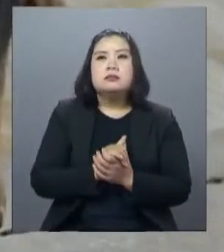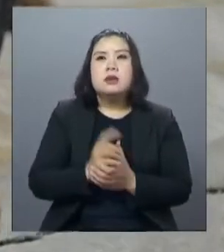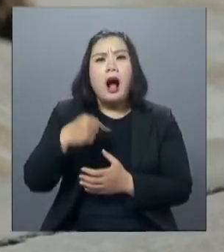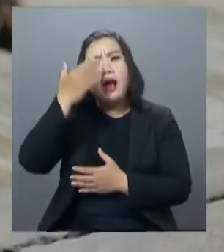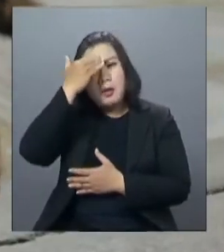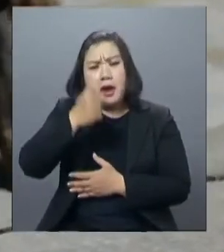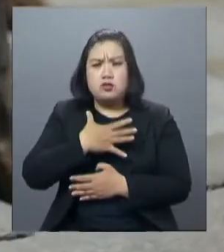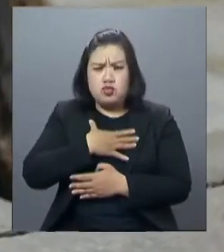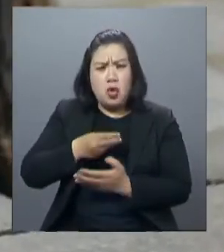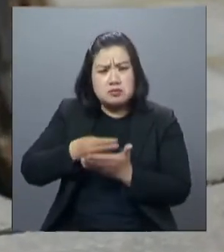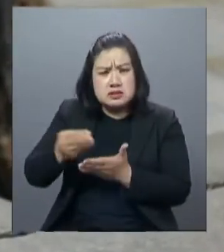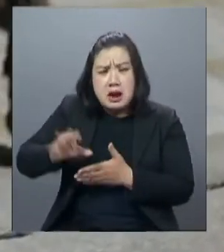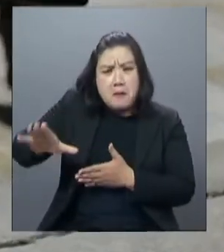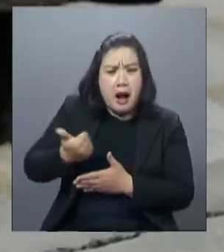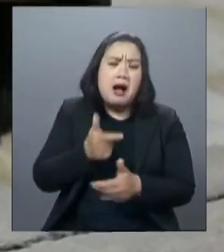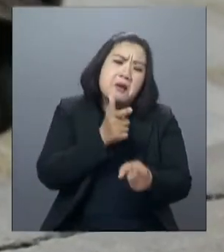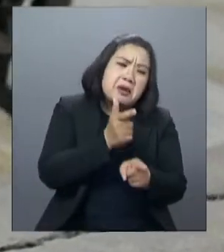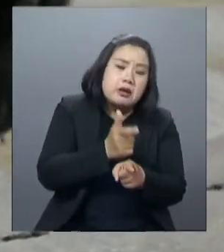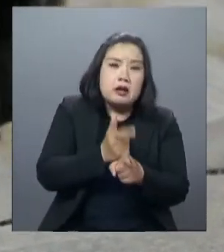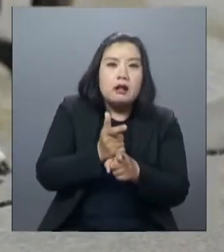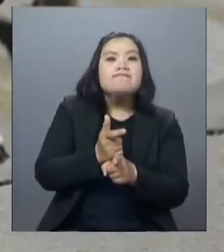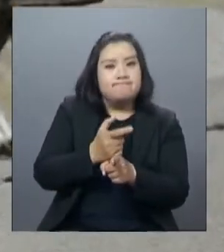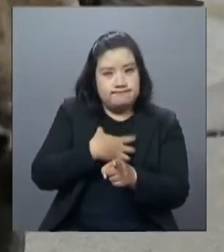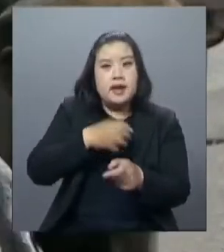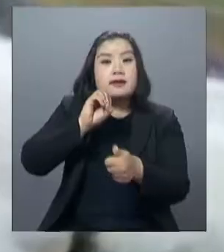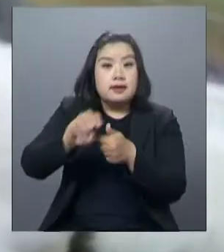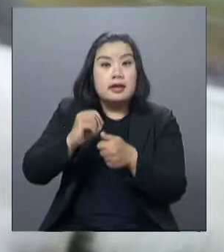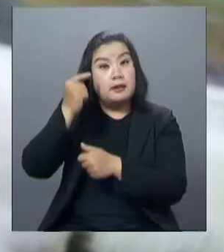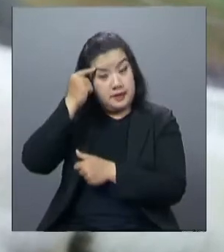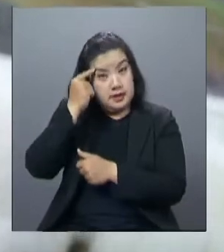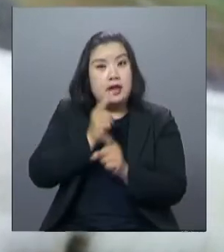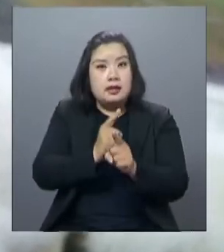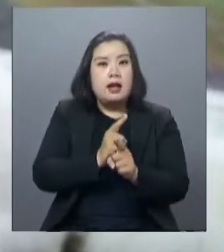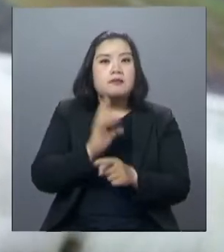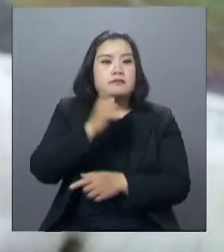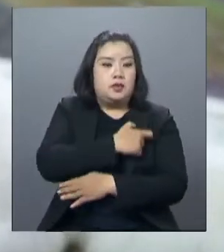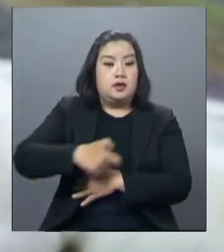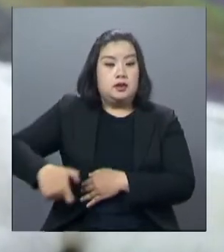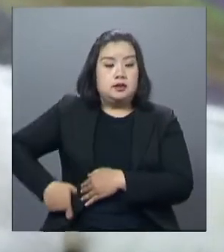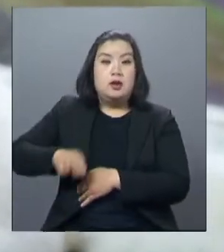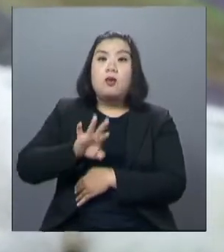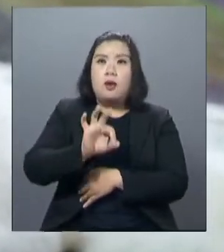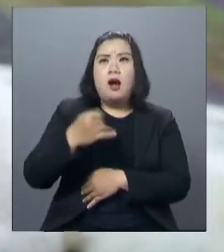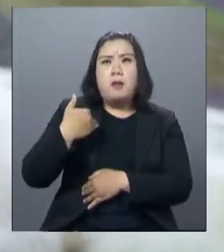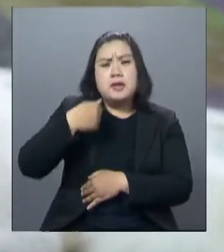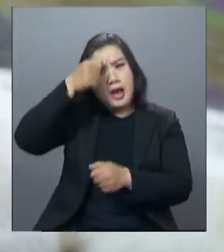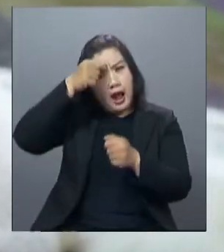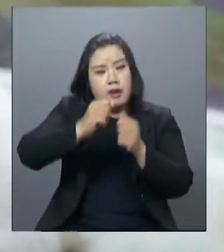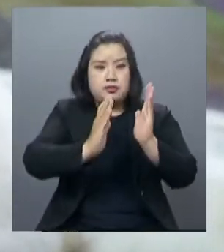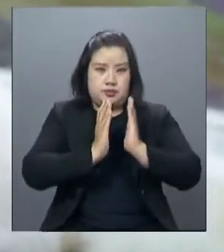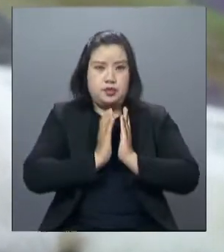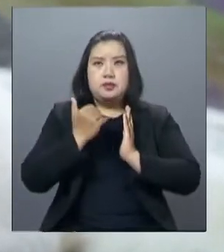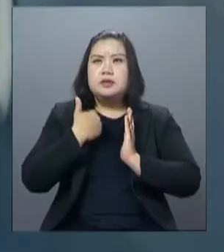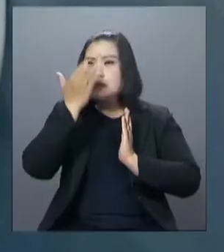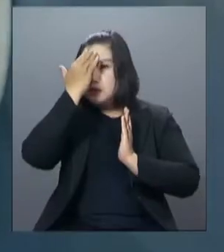าอยากให้ลองทำตามพ่อหลวงทำตามพระราชดำริของท่านที่เคยพูดไปว่